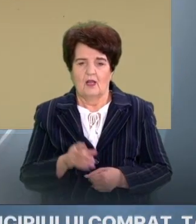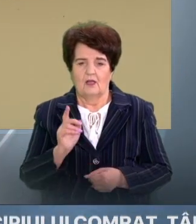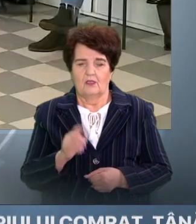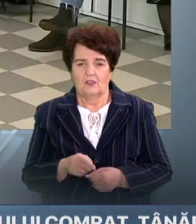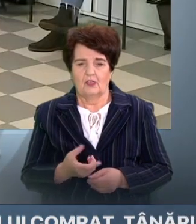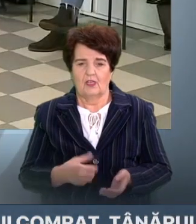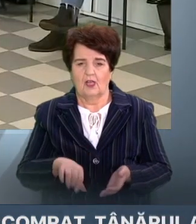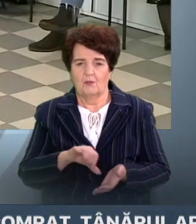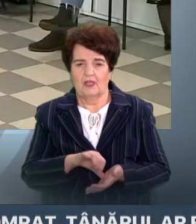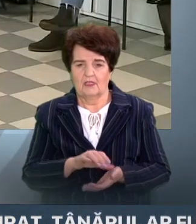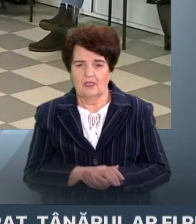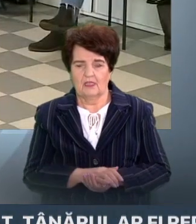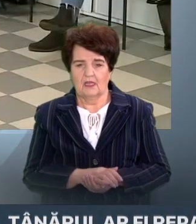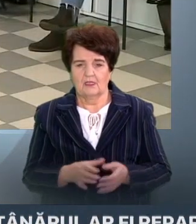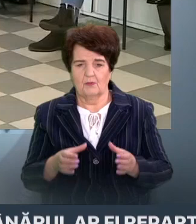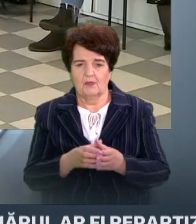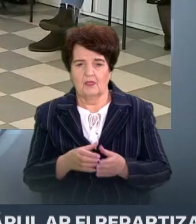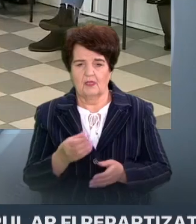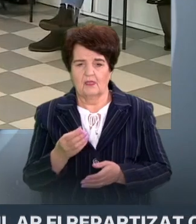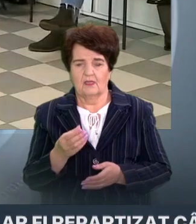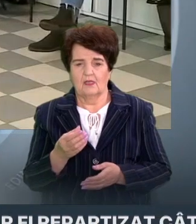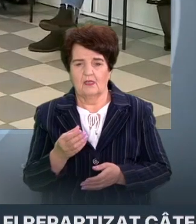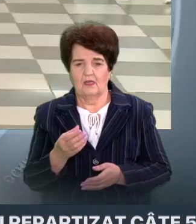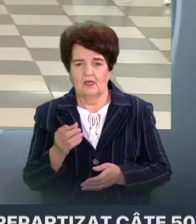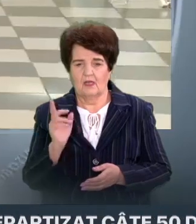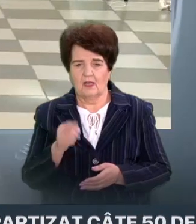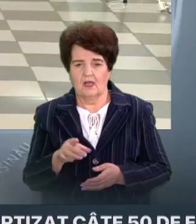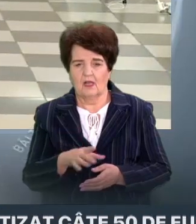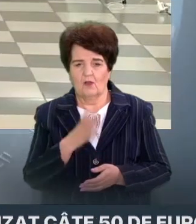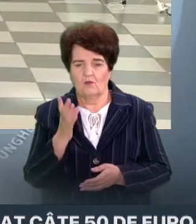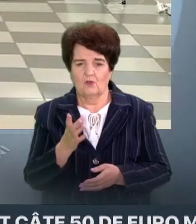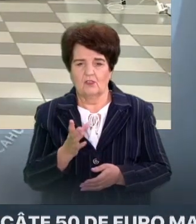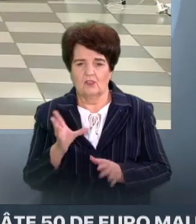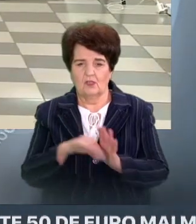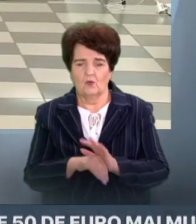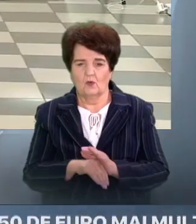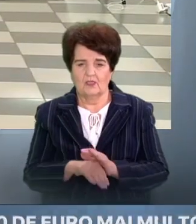reprezentanții partidului Șansă, care au fost scoși din curtea electorală.